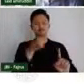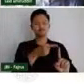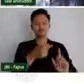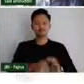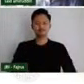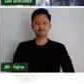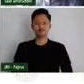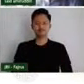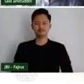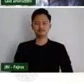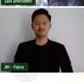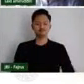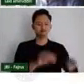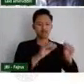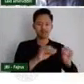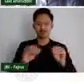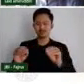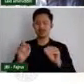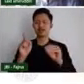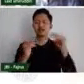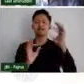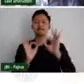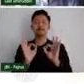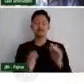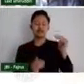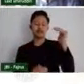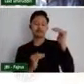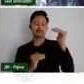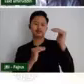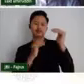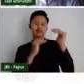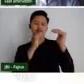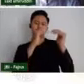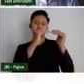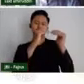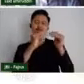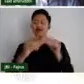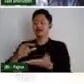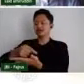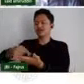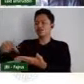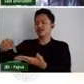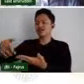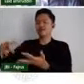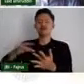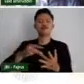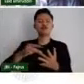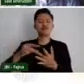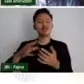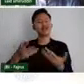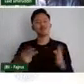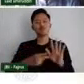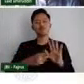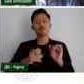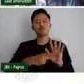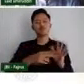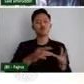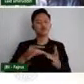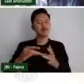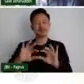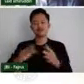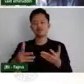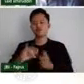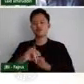mengajar sesuai dengan jenjang pendidikannya. Kemudian sekolah adalah lembaga pendidikan yang sifatnya formal, non-formal, dan informal, di mana pendiriannya dilakukan